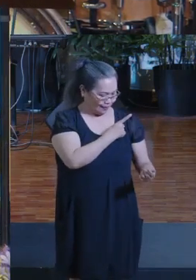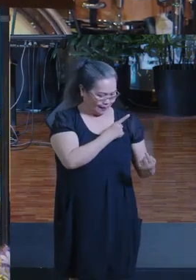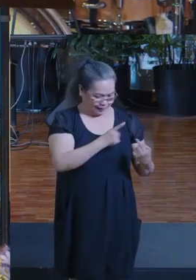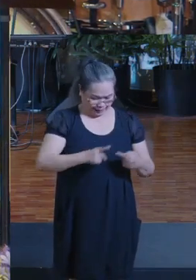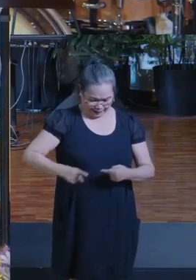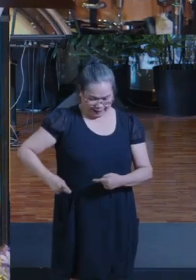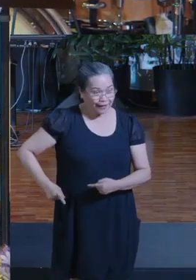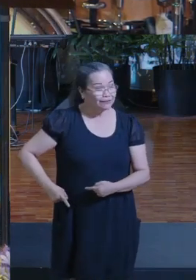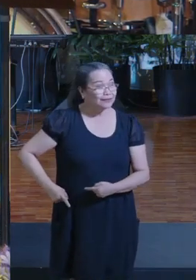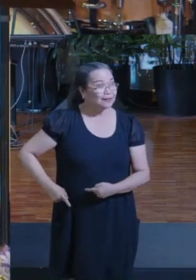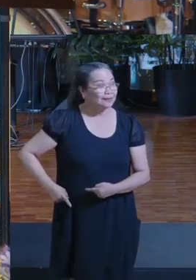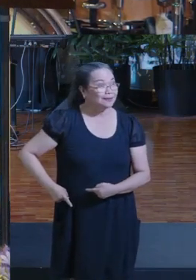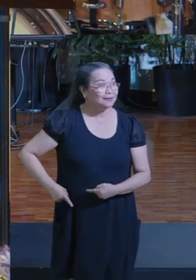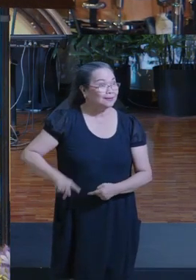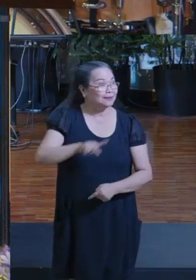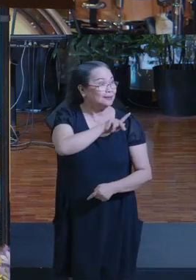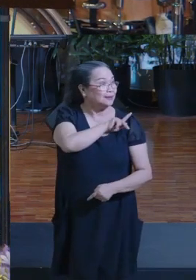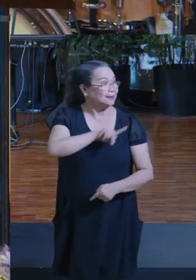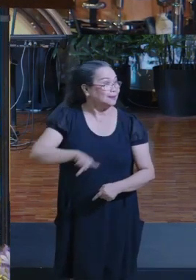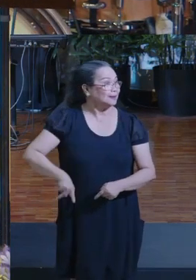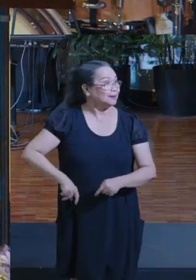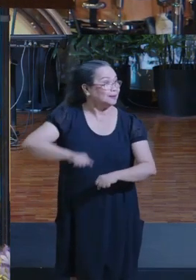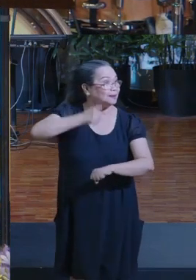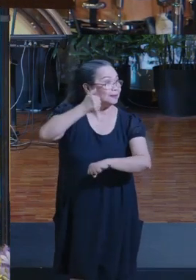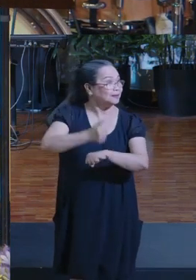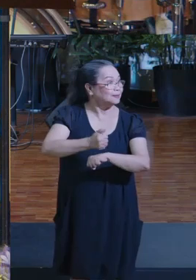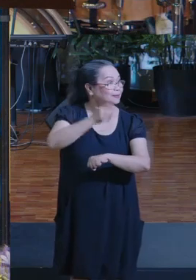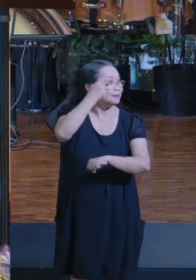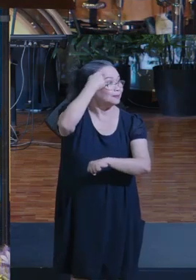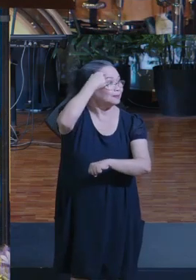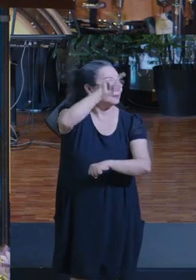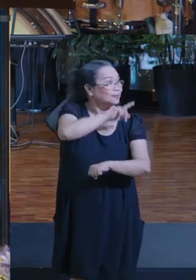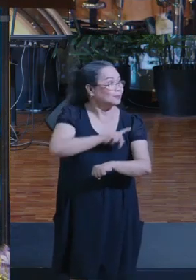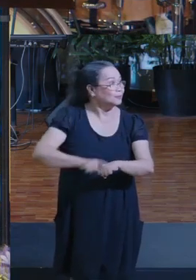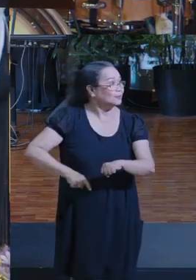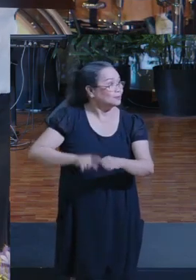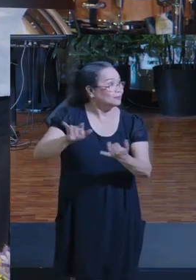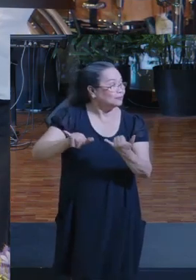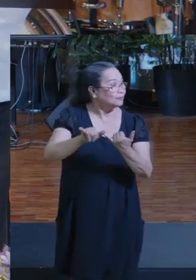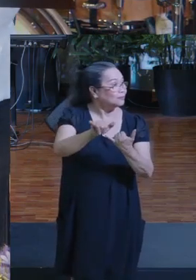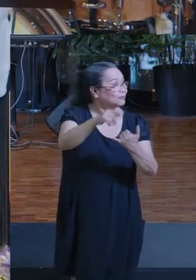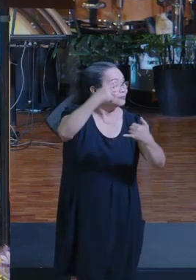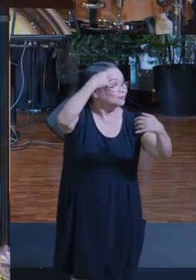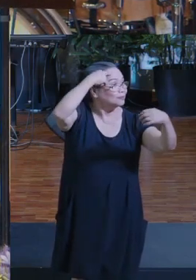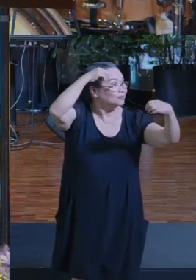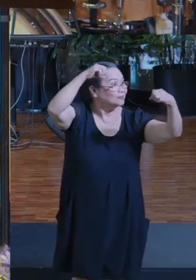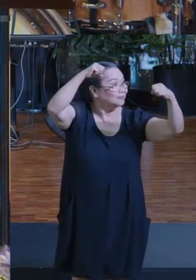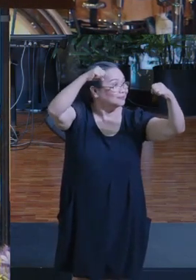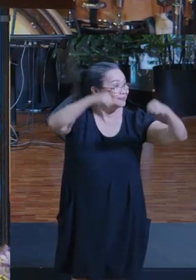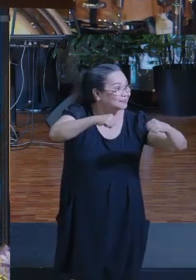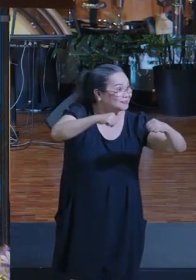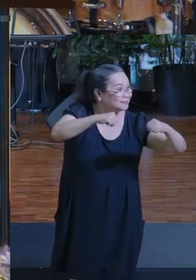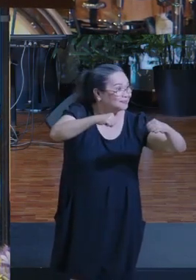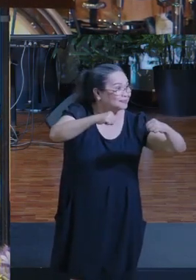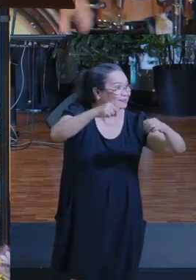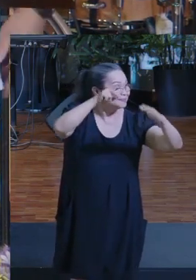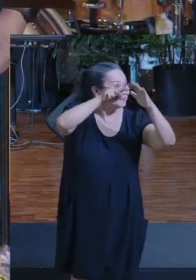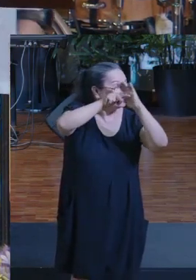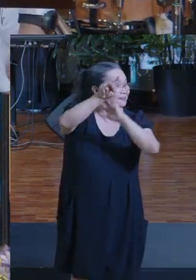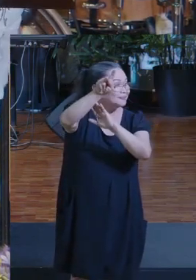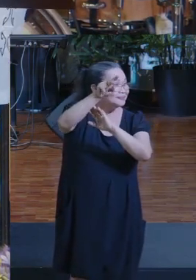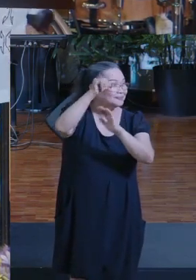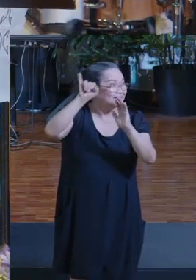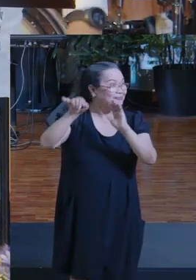I will establish your kingdom forever. Another eternal covenant. Inulit sa mga propeta sa